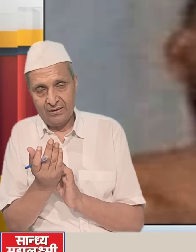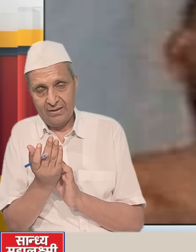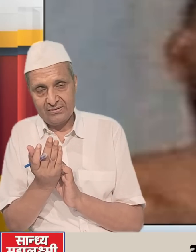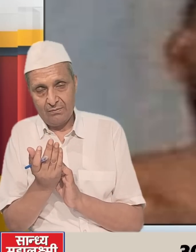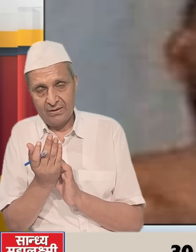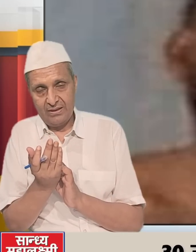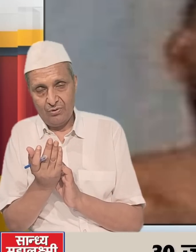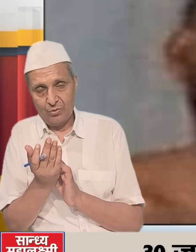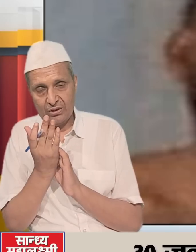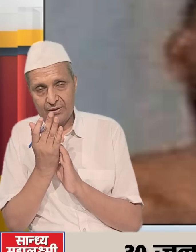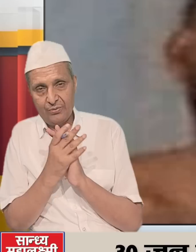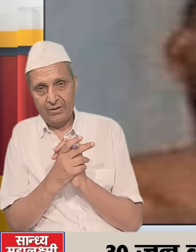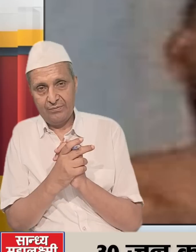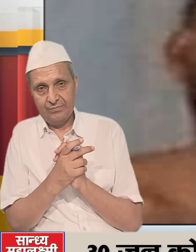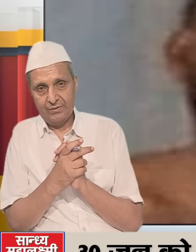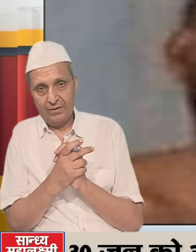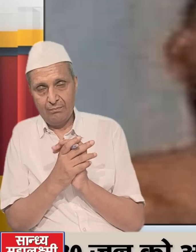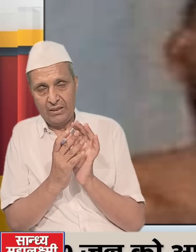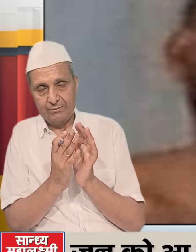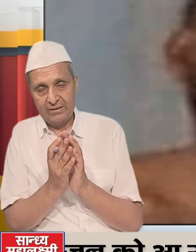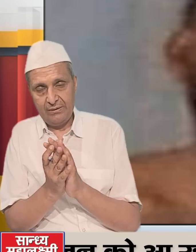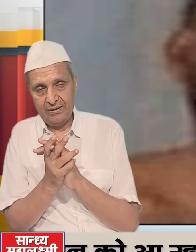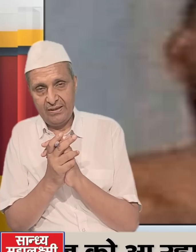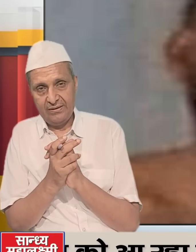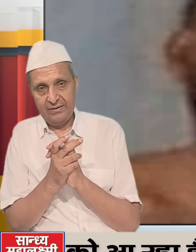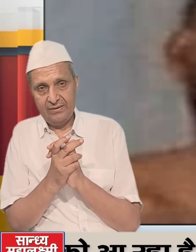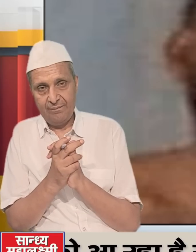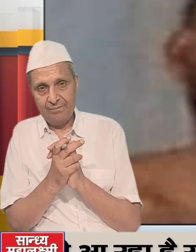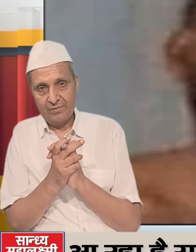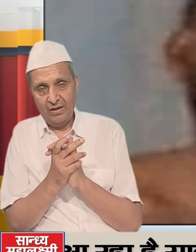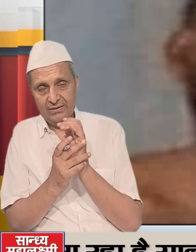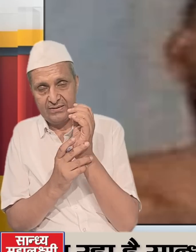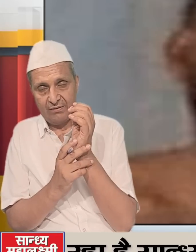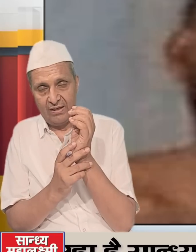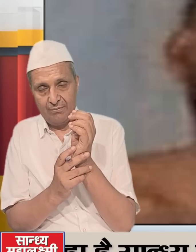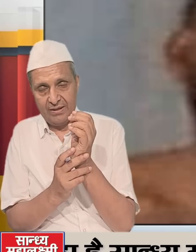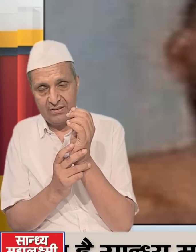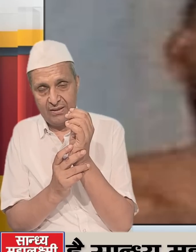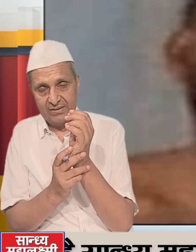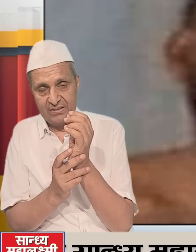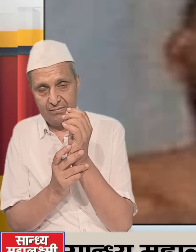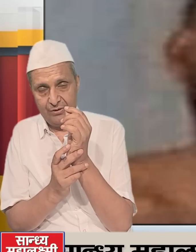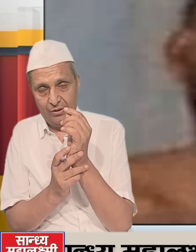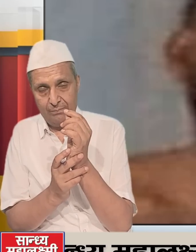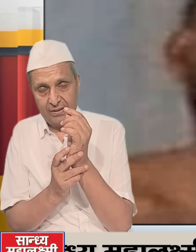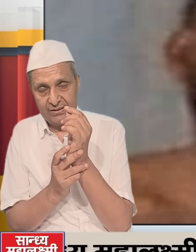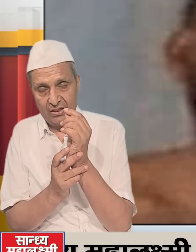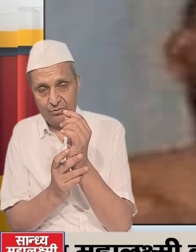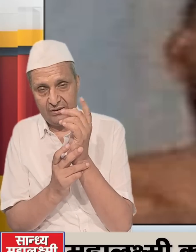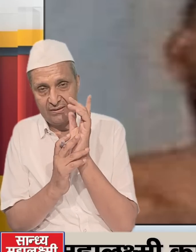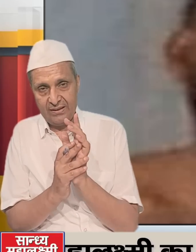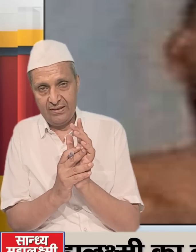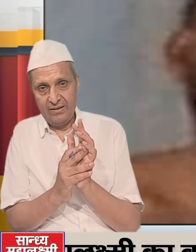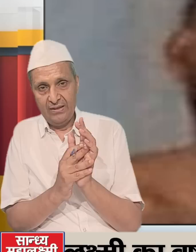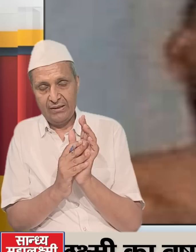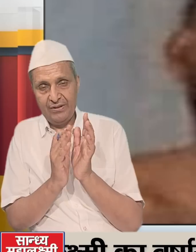पर घटनास्थल पर देवलोक का गमन हो गया। बाद में अंतिम क्रियाएं की गई। आज ये सवाल हमारे समाज के सामने यूं ही प्रश्न